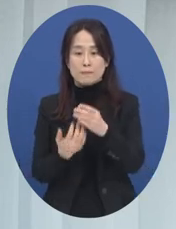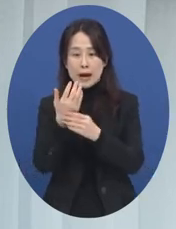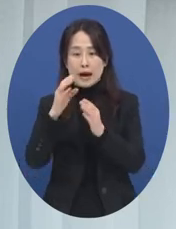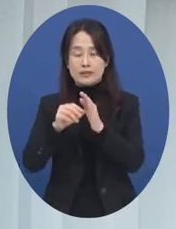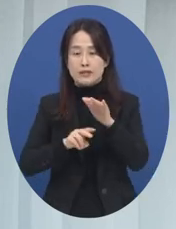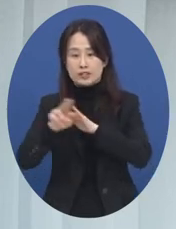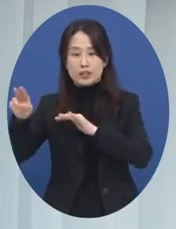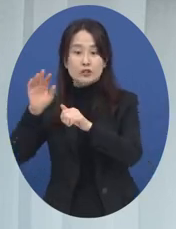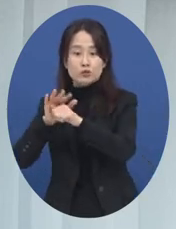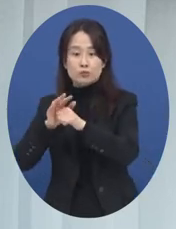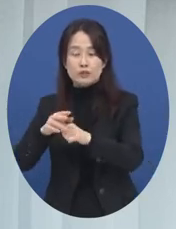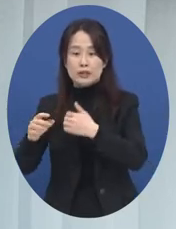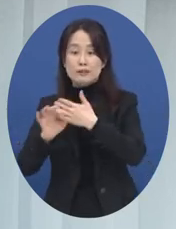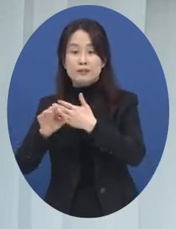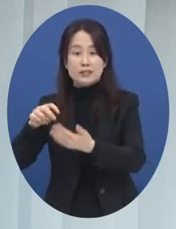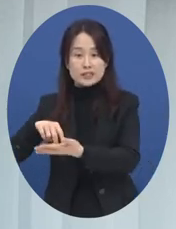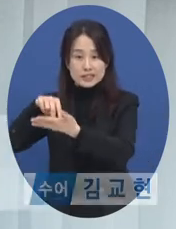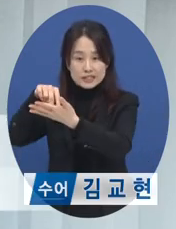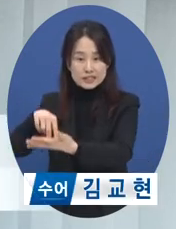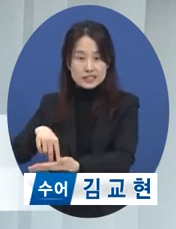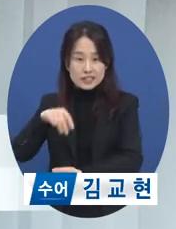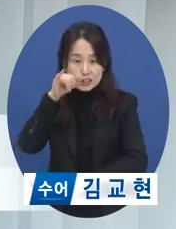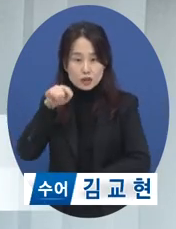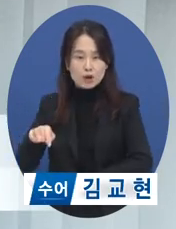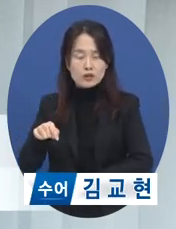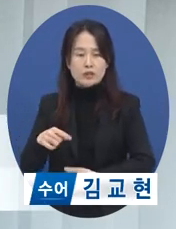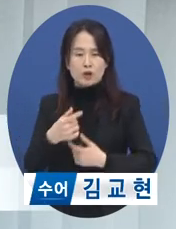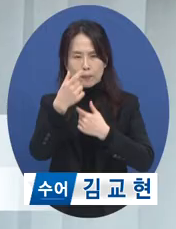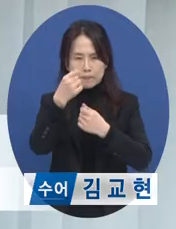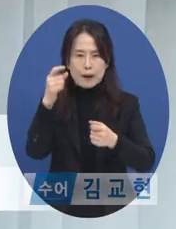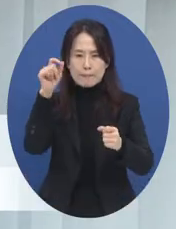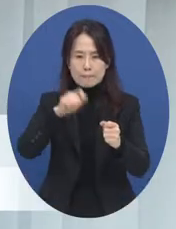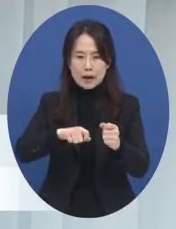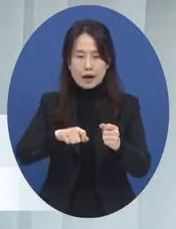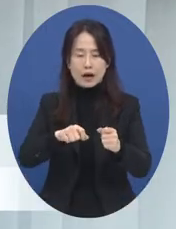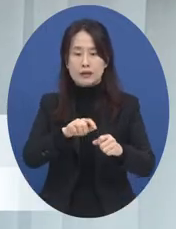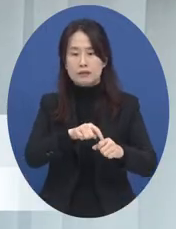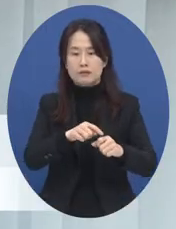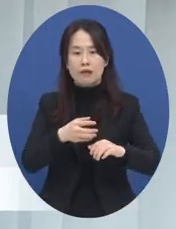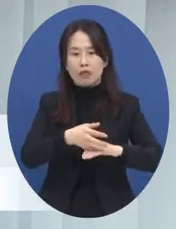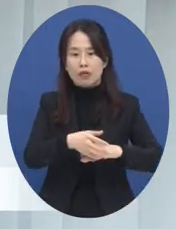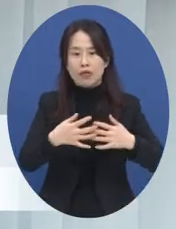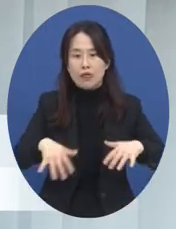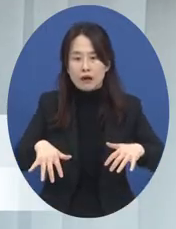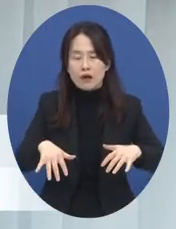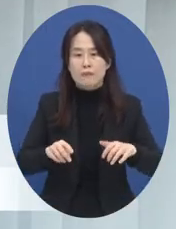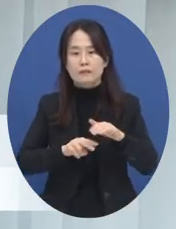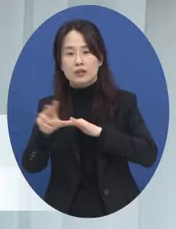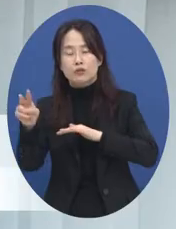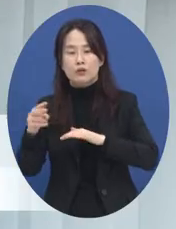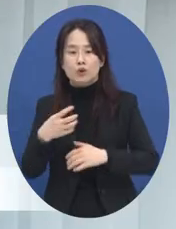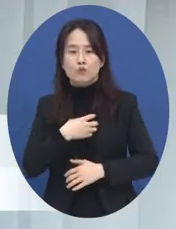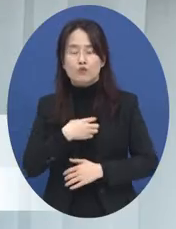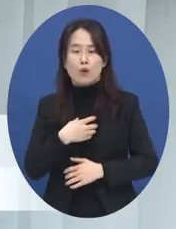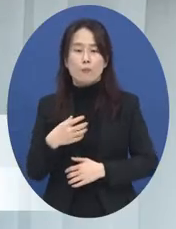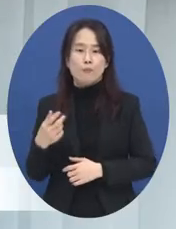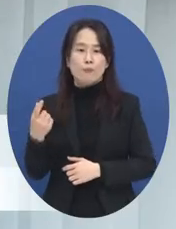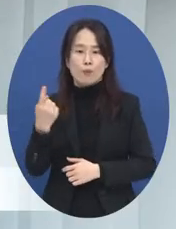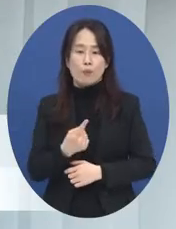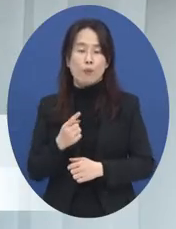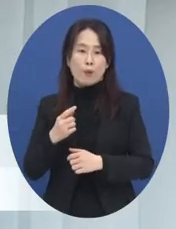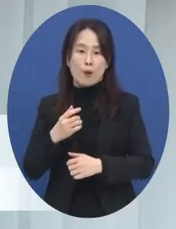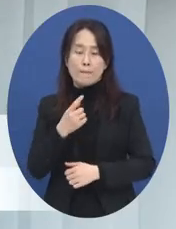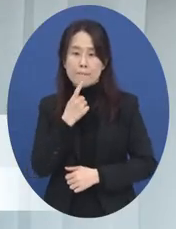화재 시 탈출을 돕는 간이 왕관기. 이 간이 왕관기를 고정하는 지지대가 느슨하다면 탈출하려다 오히려 더 위험한 상황이 벌어질